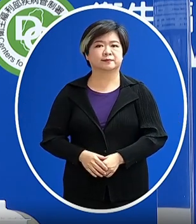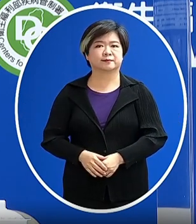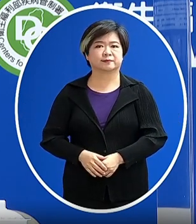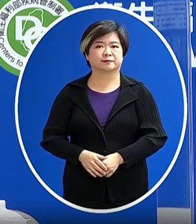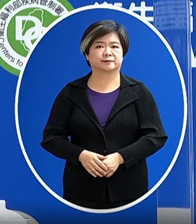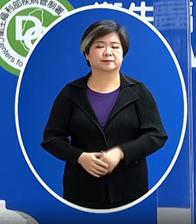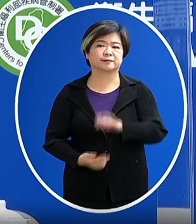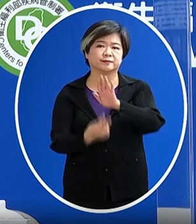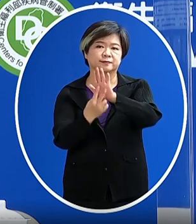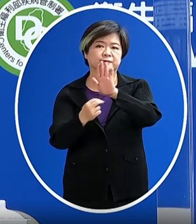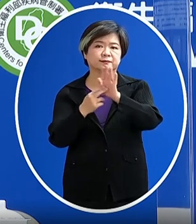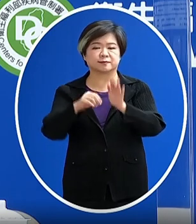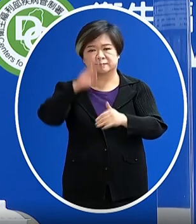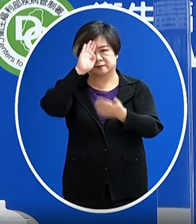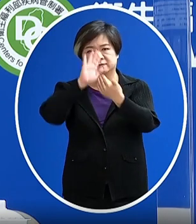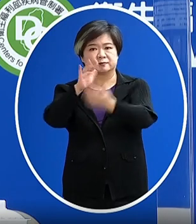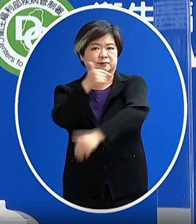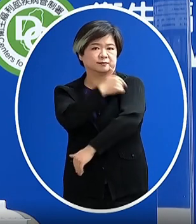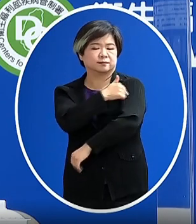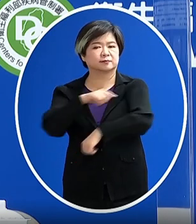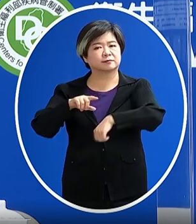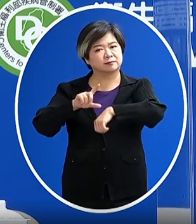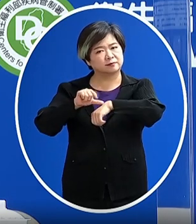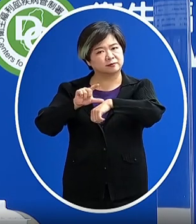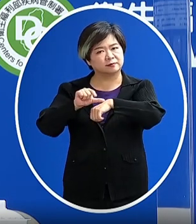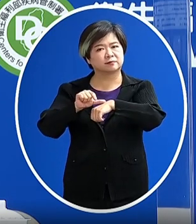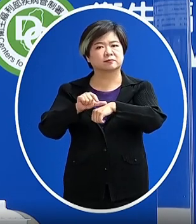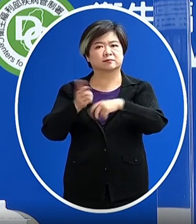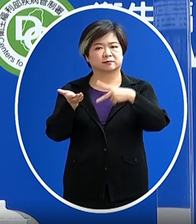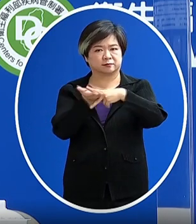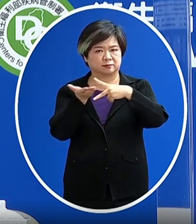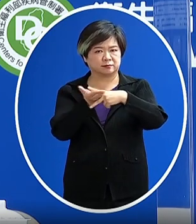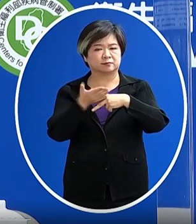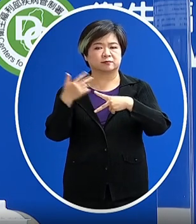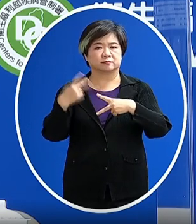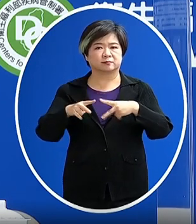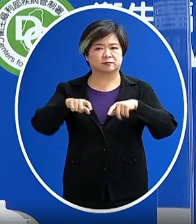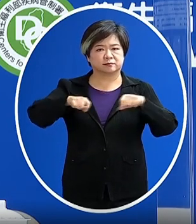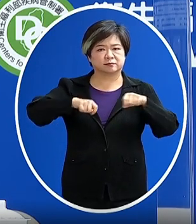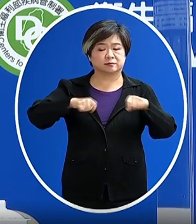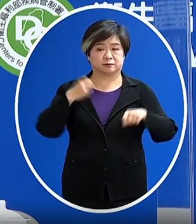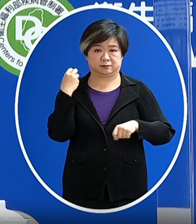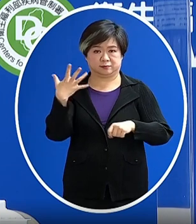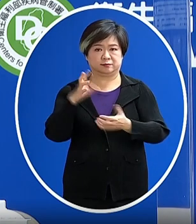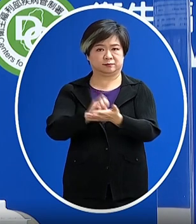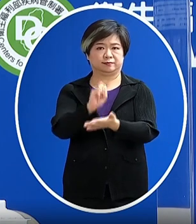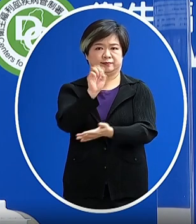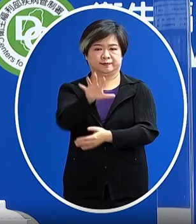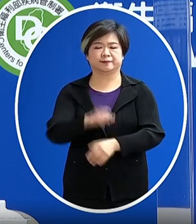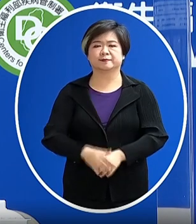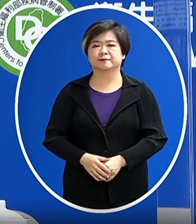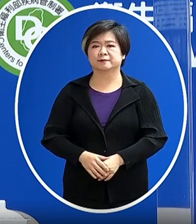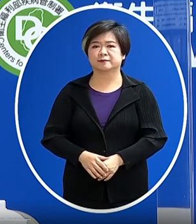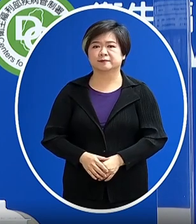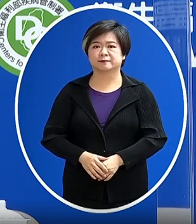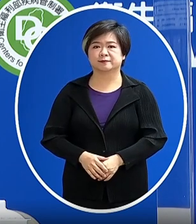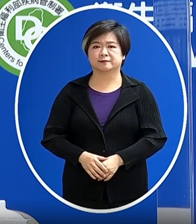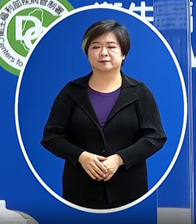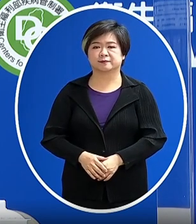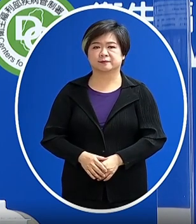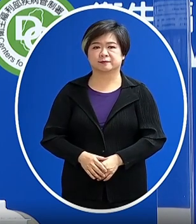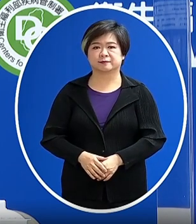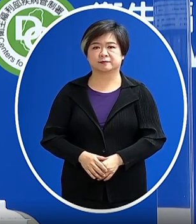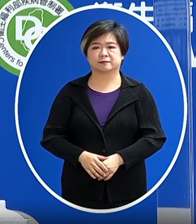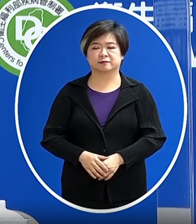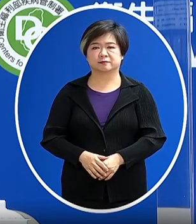关于接种时间跟接种这样的一个策略的一个最新的变化，跟大家做报告。那当然其实这些相关